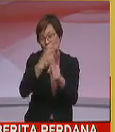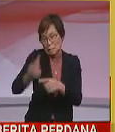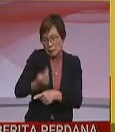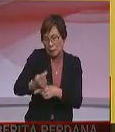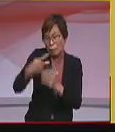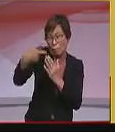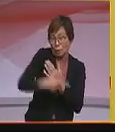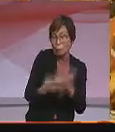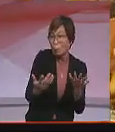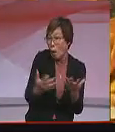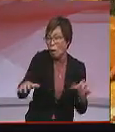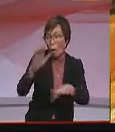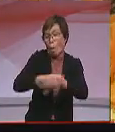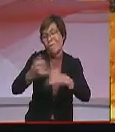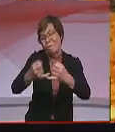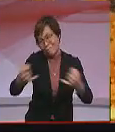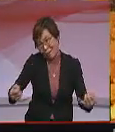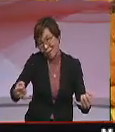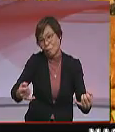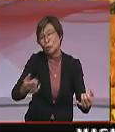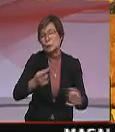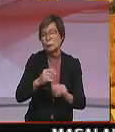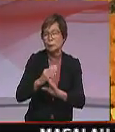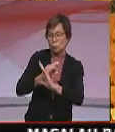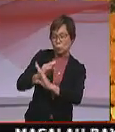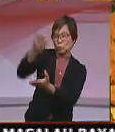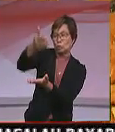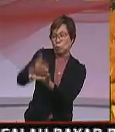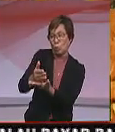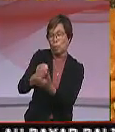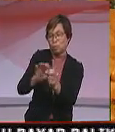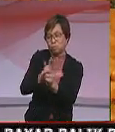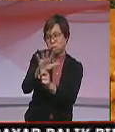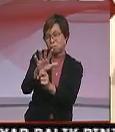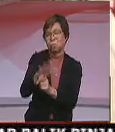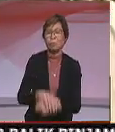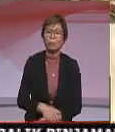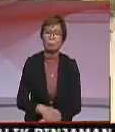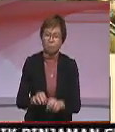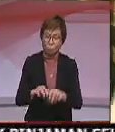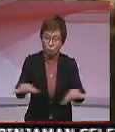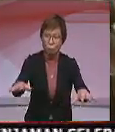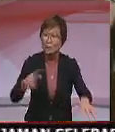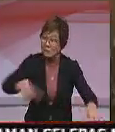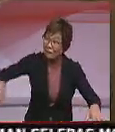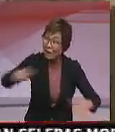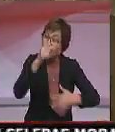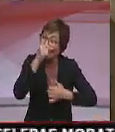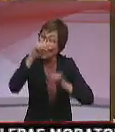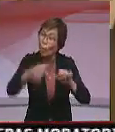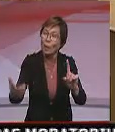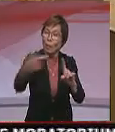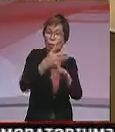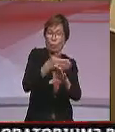latihan program dilaksanakan secara dalam talian untuk mengekang penularan wabah komik 19 Jika Anda berminat boleh memohon